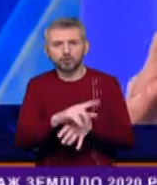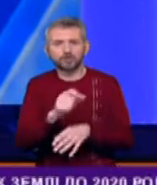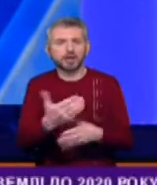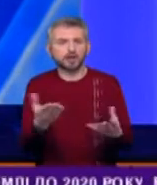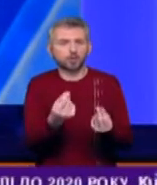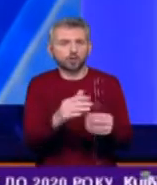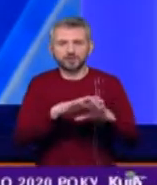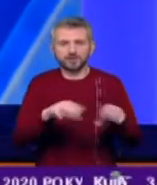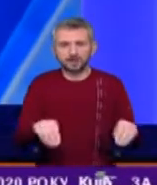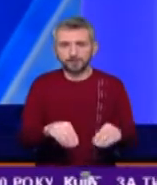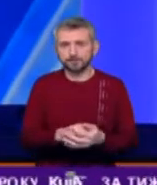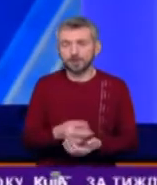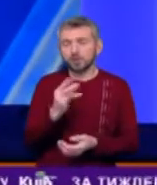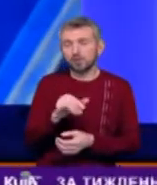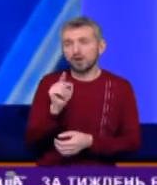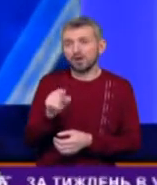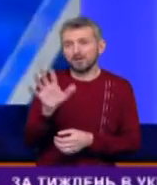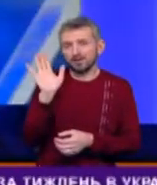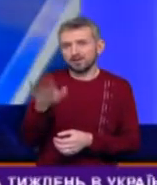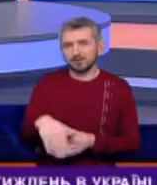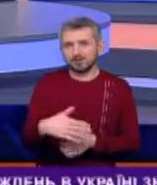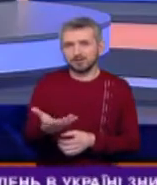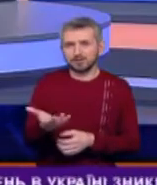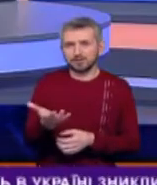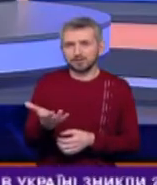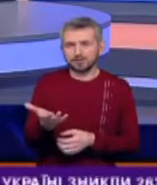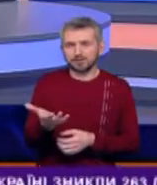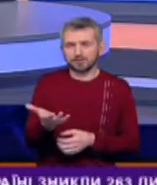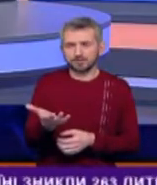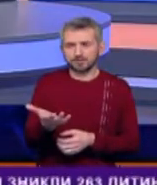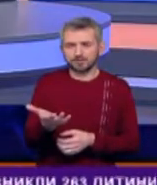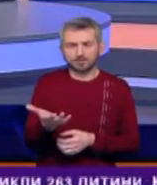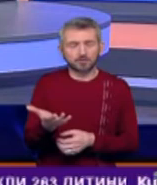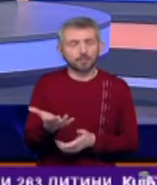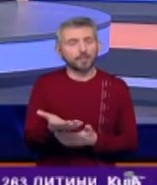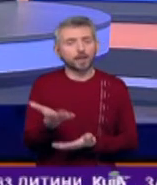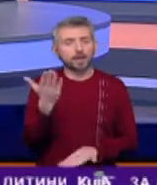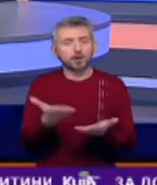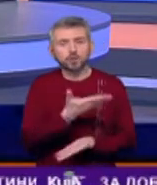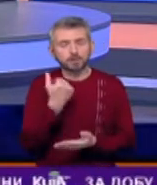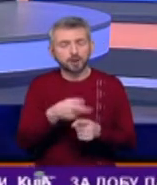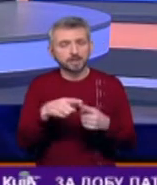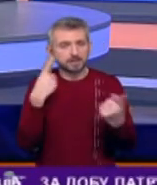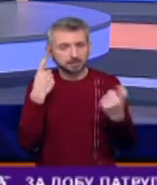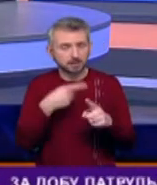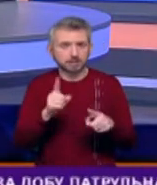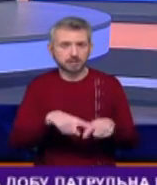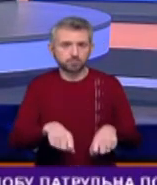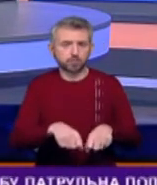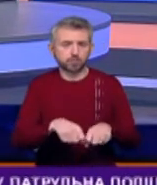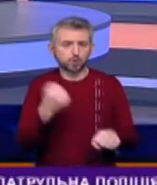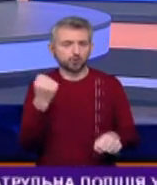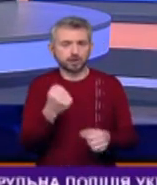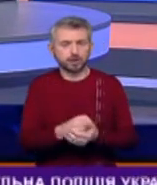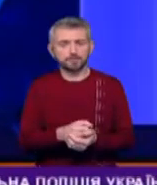Все. І він знайдуть якщо там немає, Петра, який до компанії таки, немає. Якщо немає цих даних, це порушення. І, до